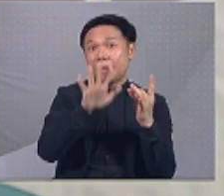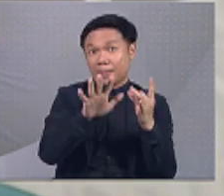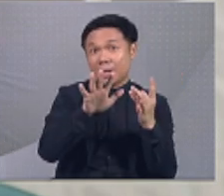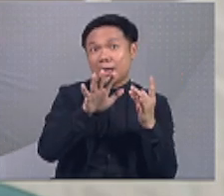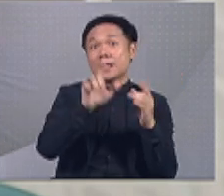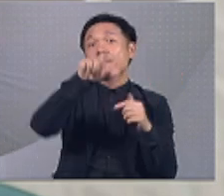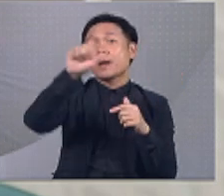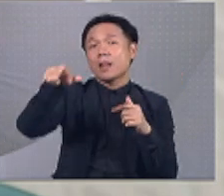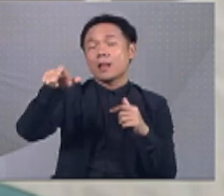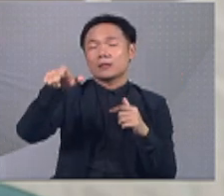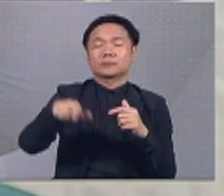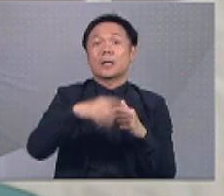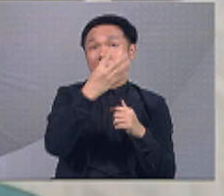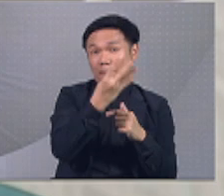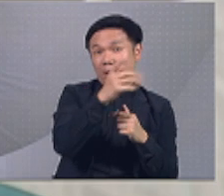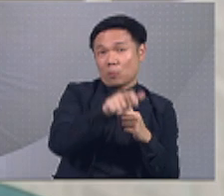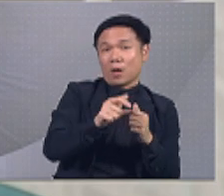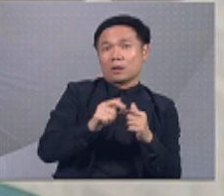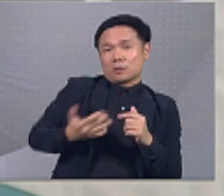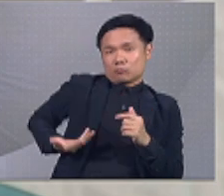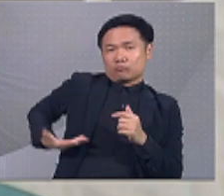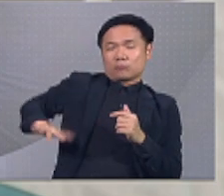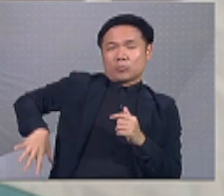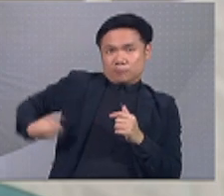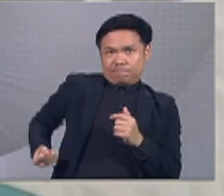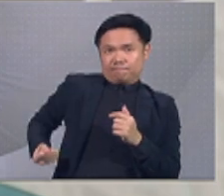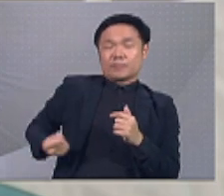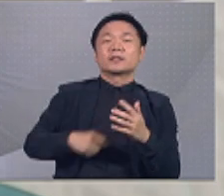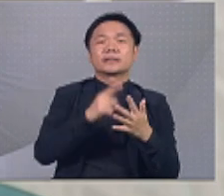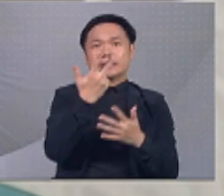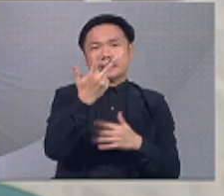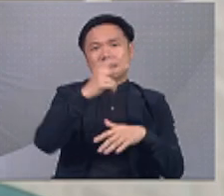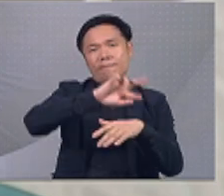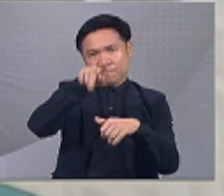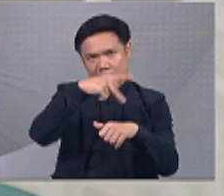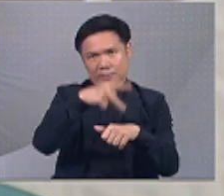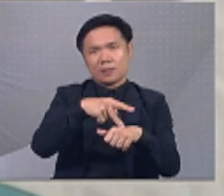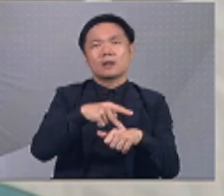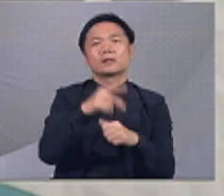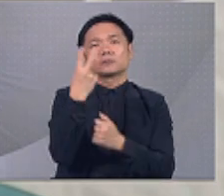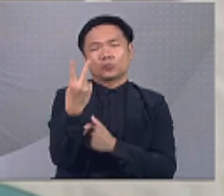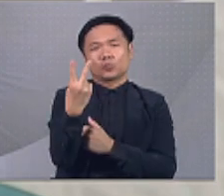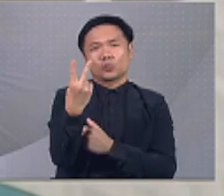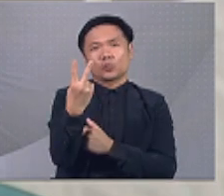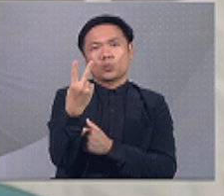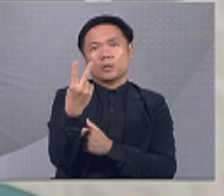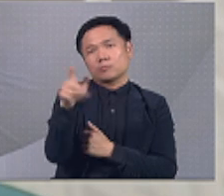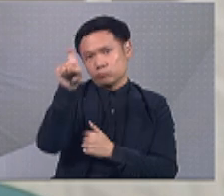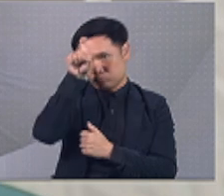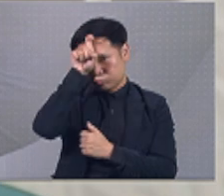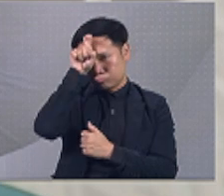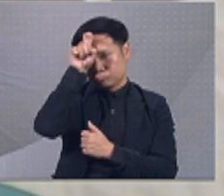Nepal 4G sebagai kemeja tiga Keys warga Filipina 2key Swagger Mesir